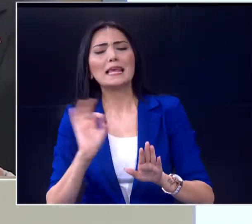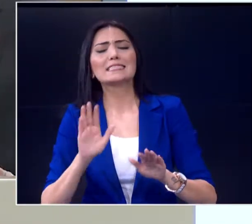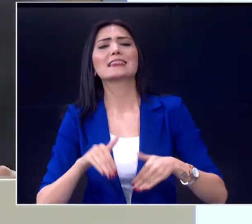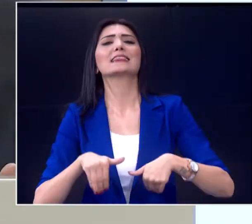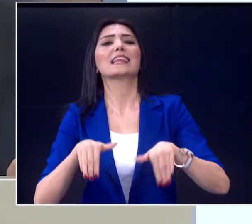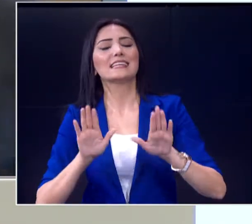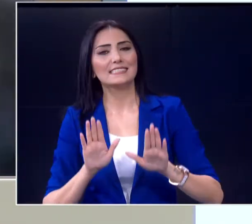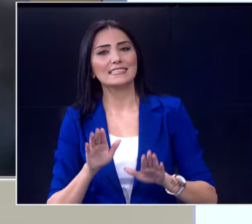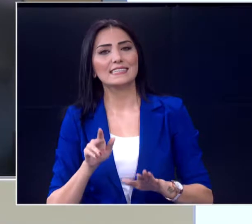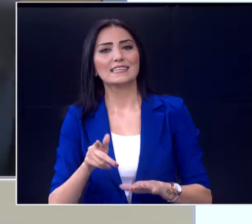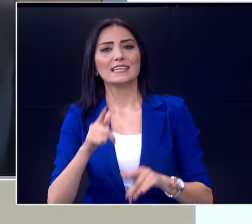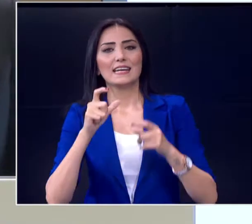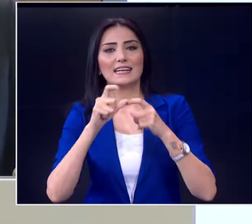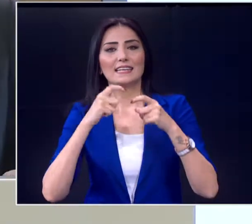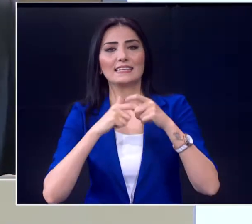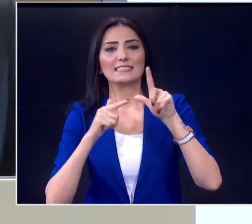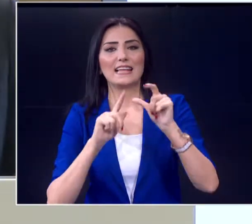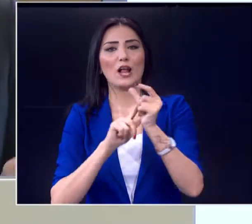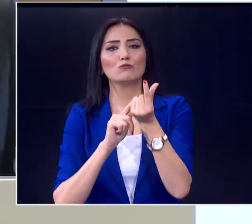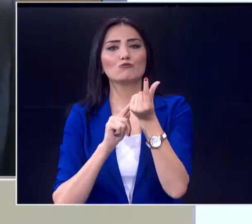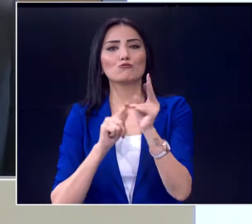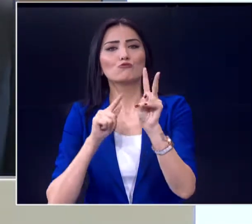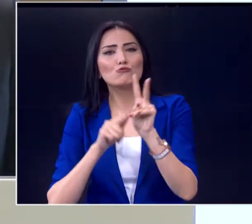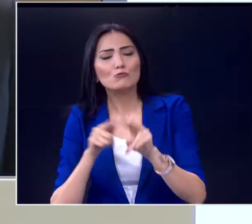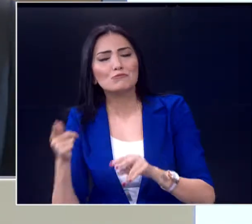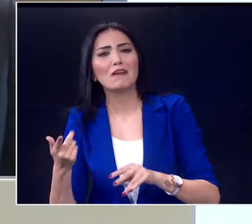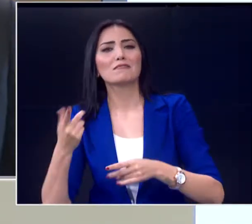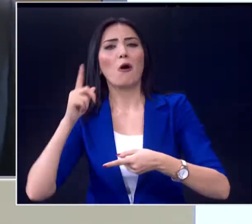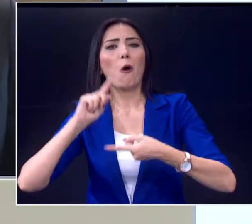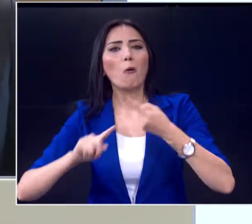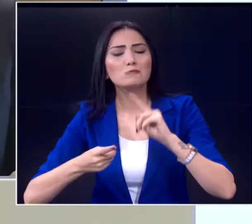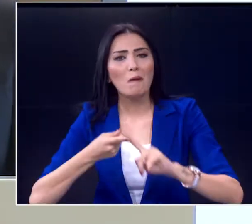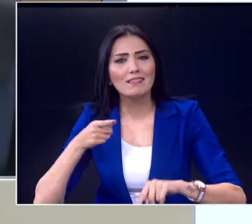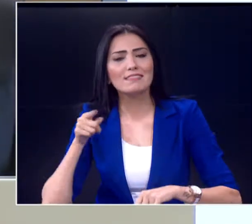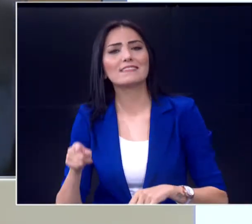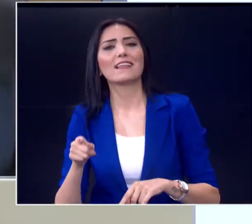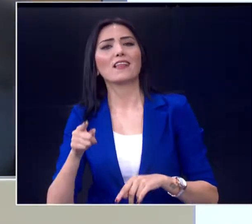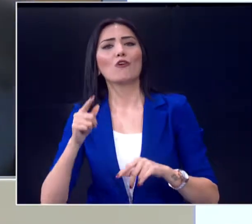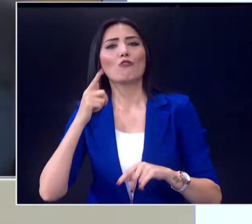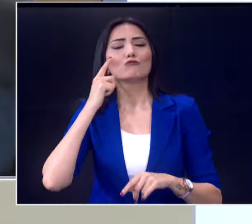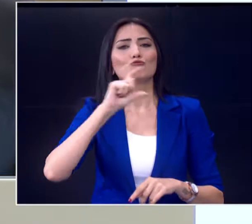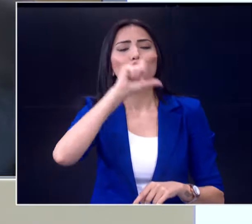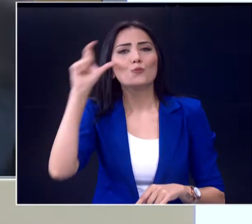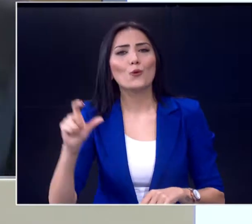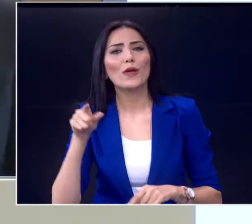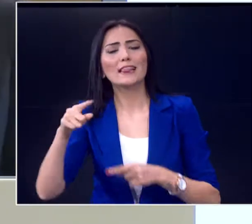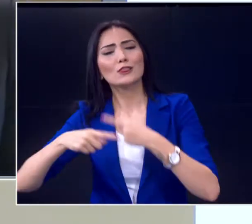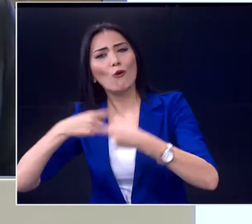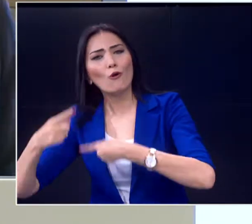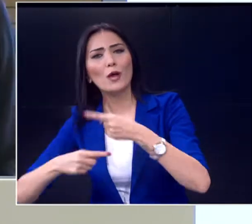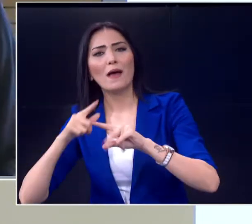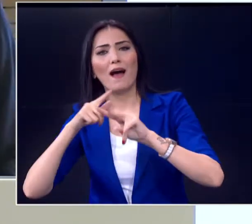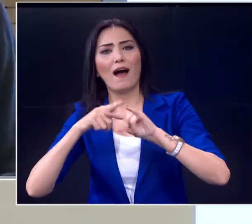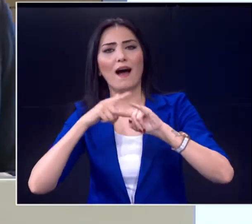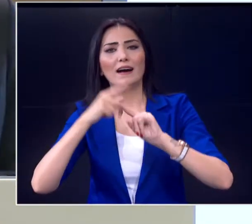değildir. Selçuklu'dan, Osmanlı'dan, Cumhuriyet döneminden ahilik